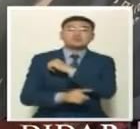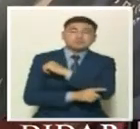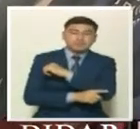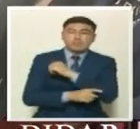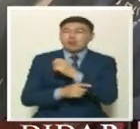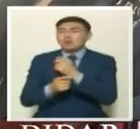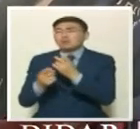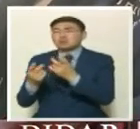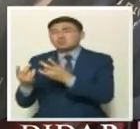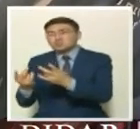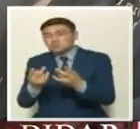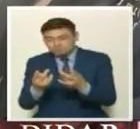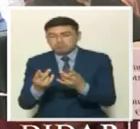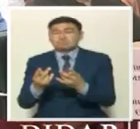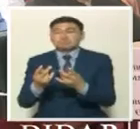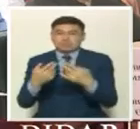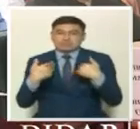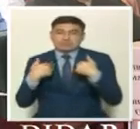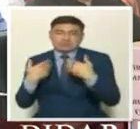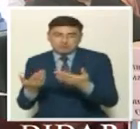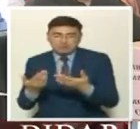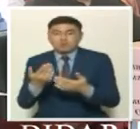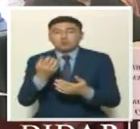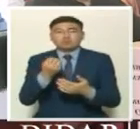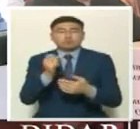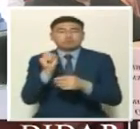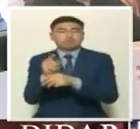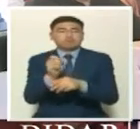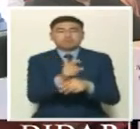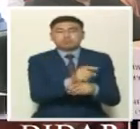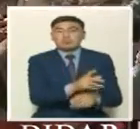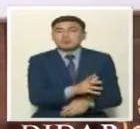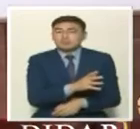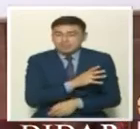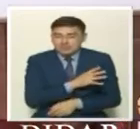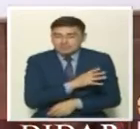всем вопросам и обращениям. Также даны поручения соответствующим органам.